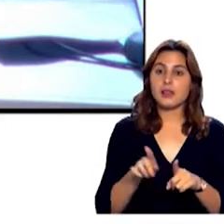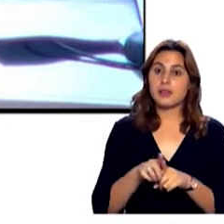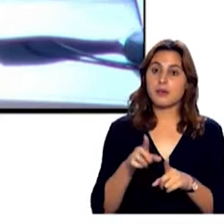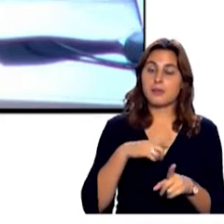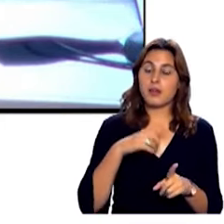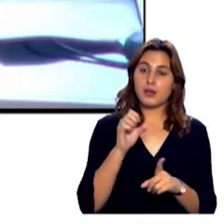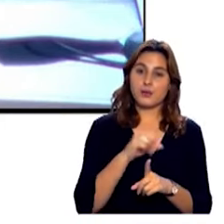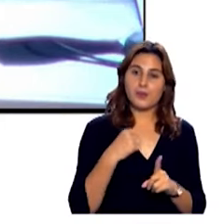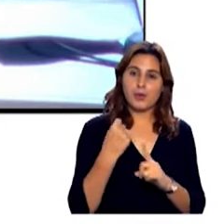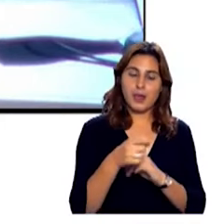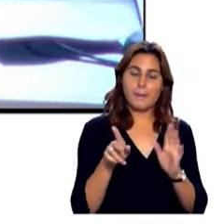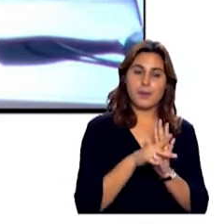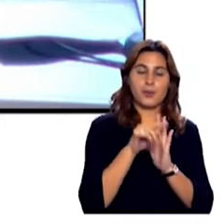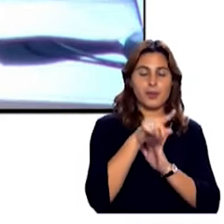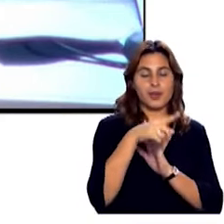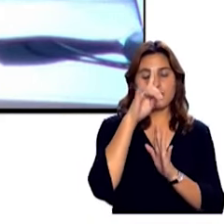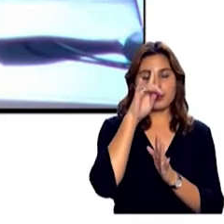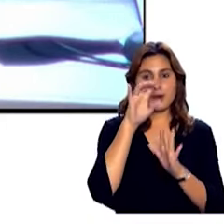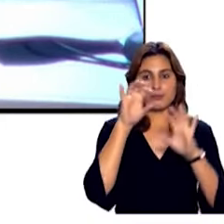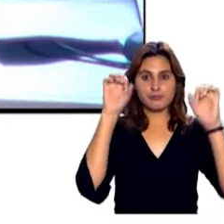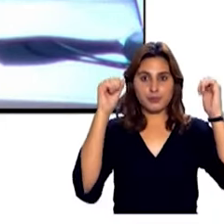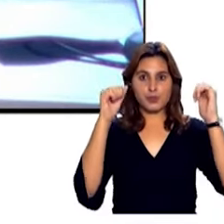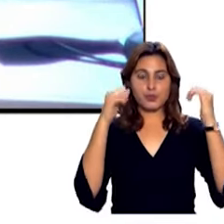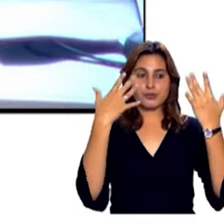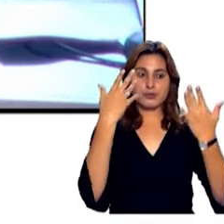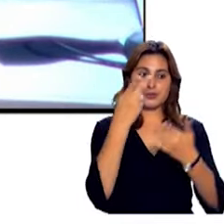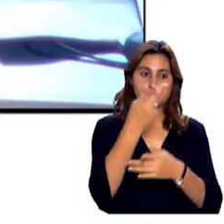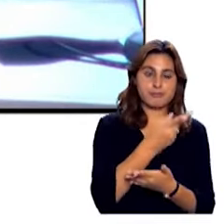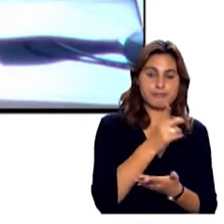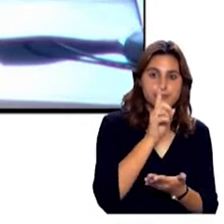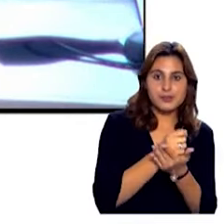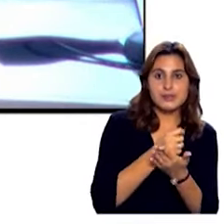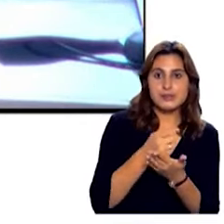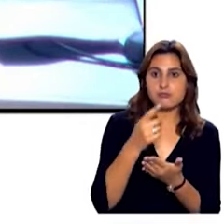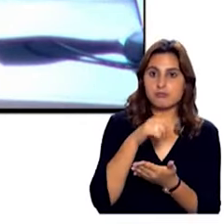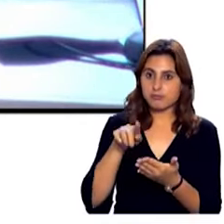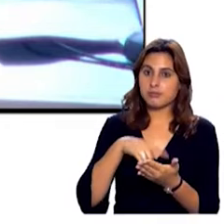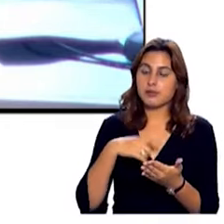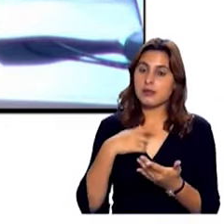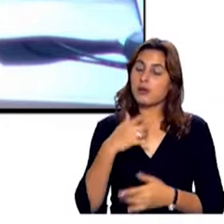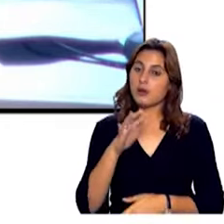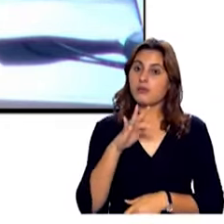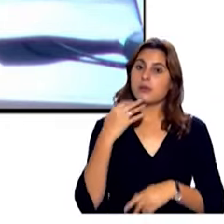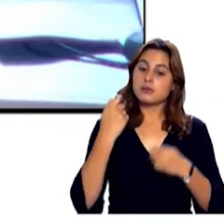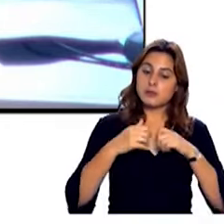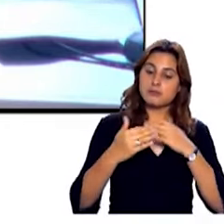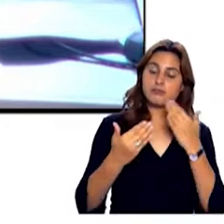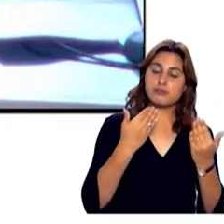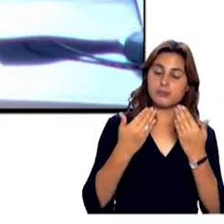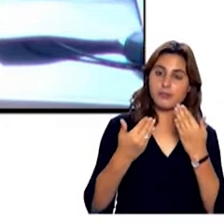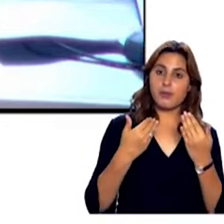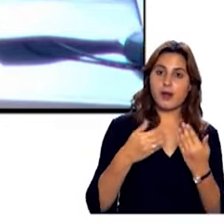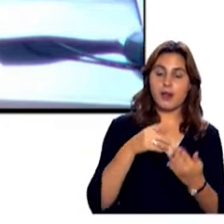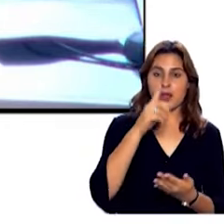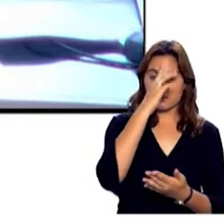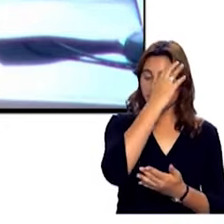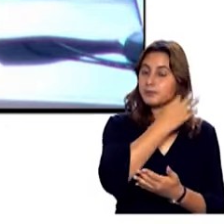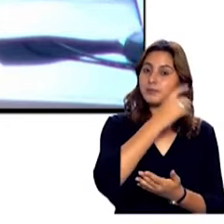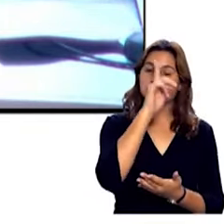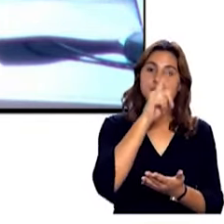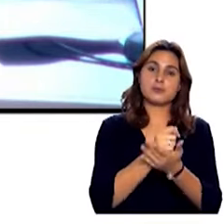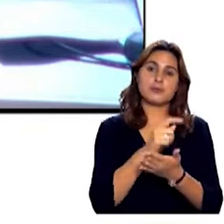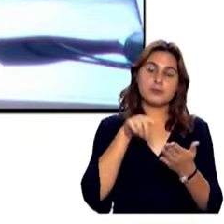que j'me en France on ne peut pas comparer cour de cassation ET conseil d'état la cour de